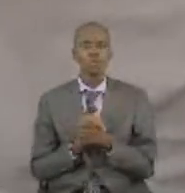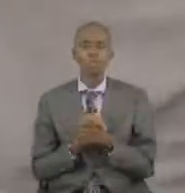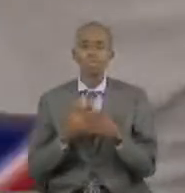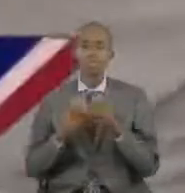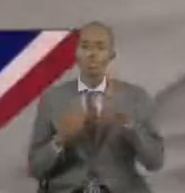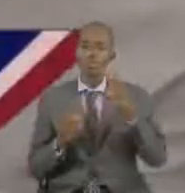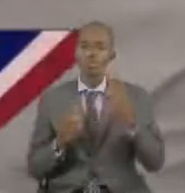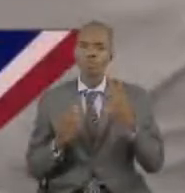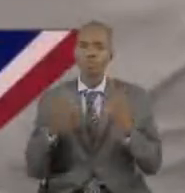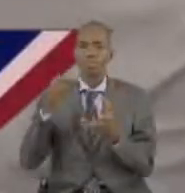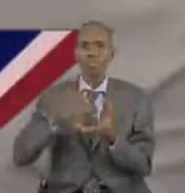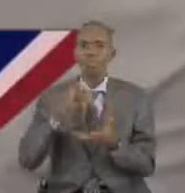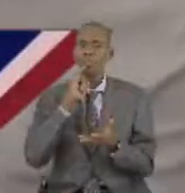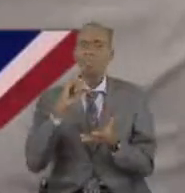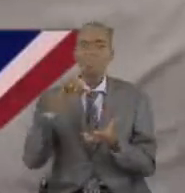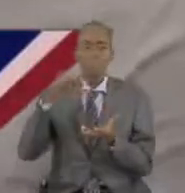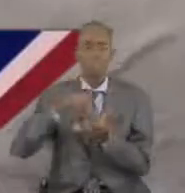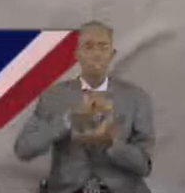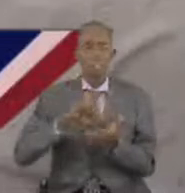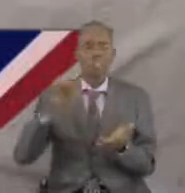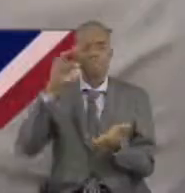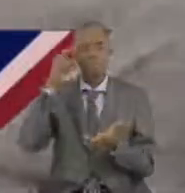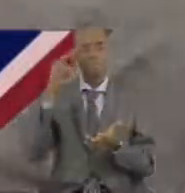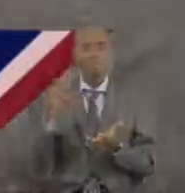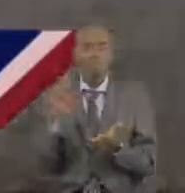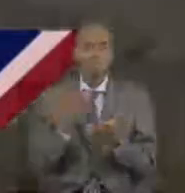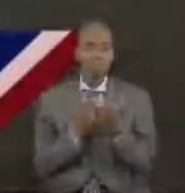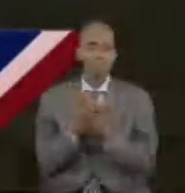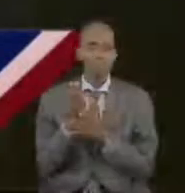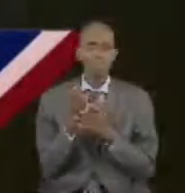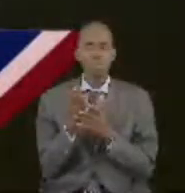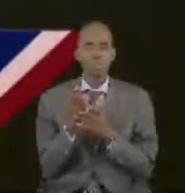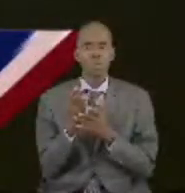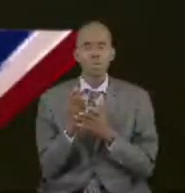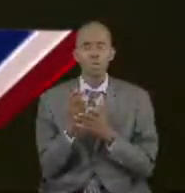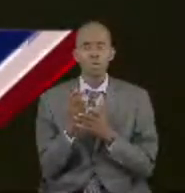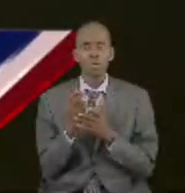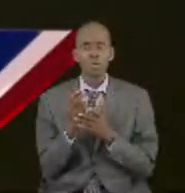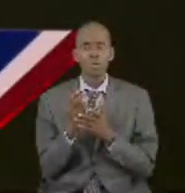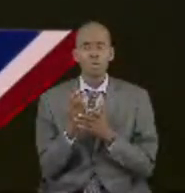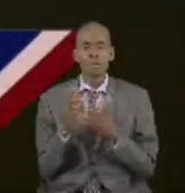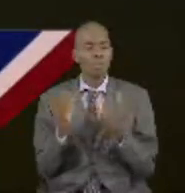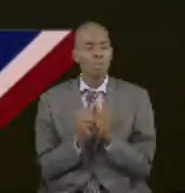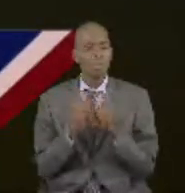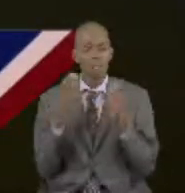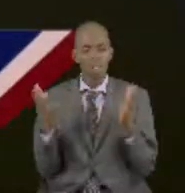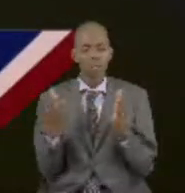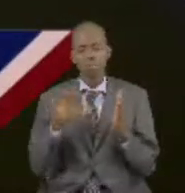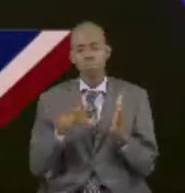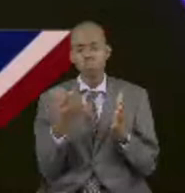tenir pour la vérité comme christophe sans la compromission de poltrons